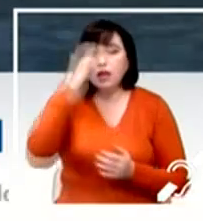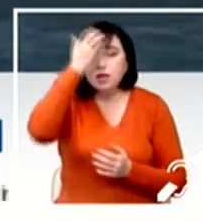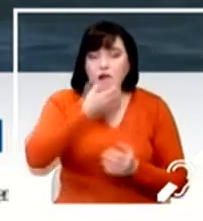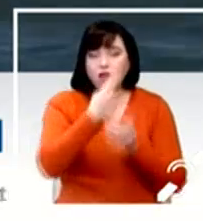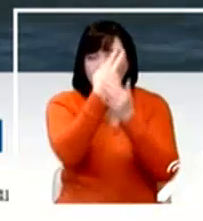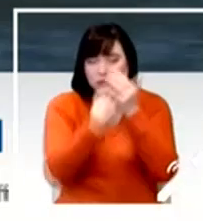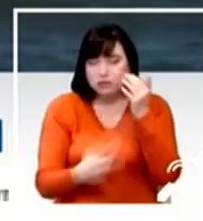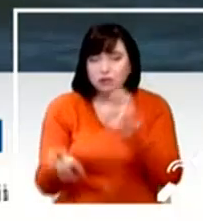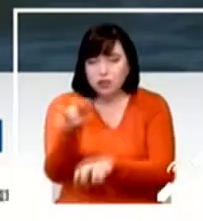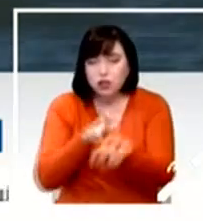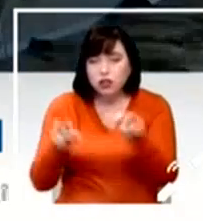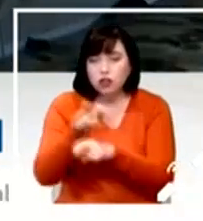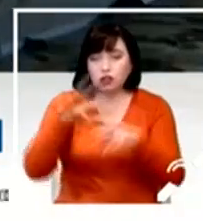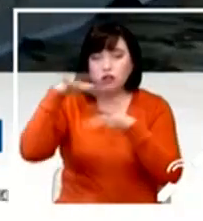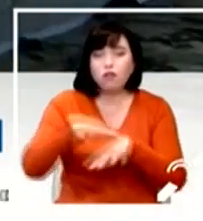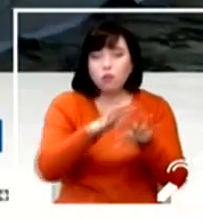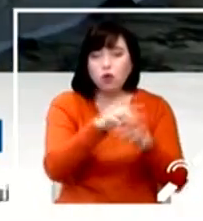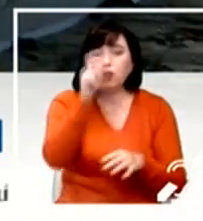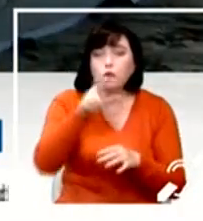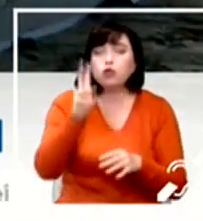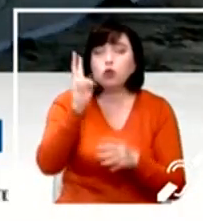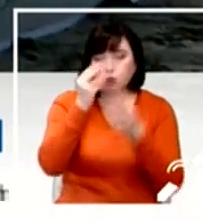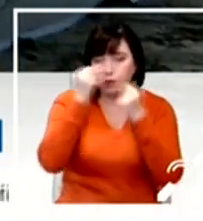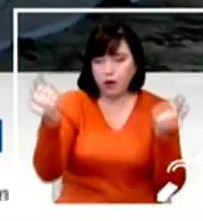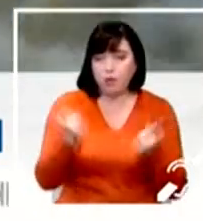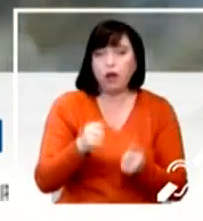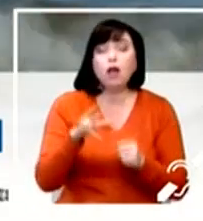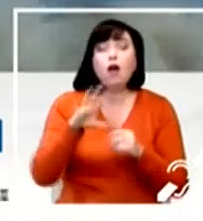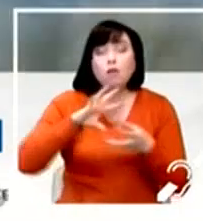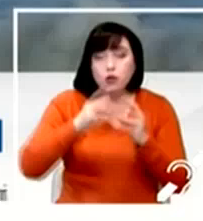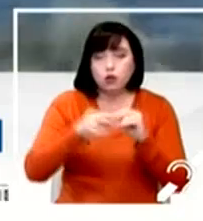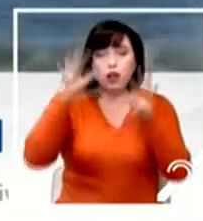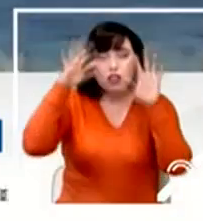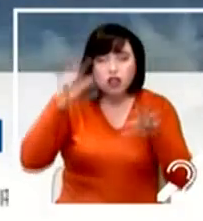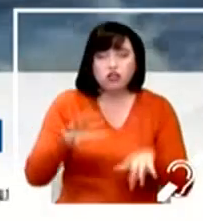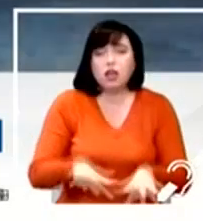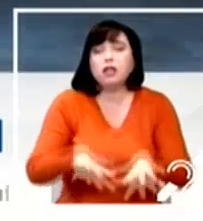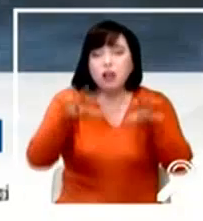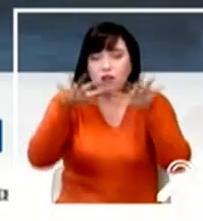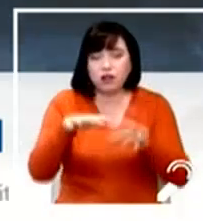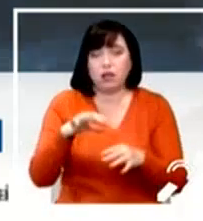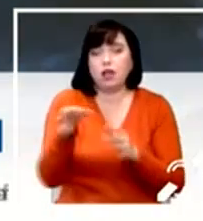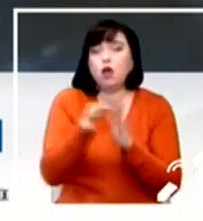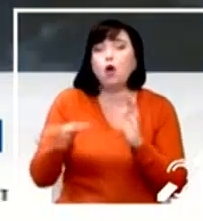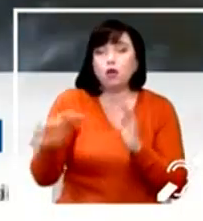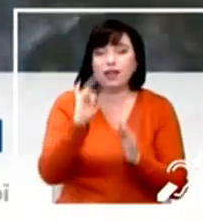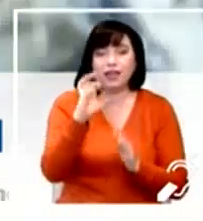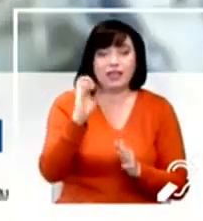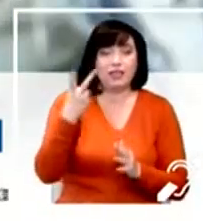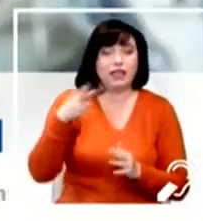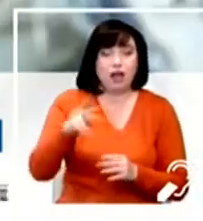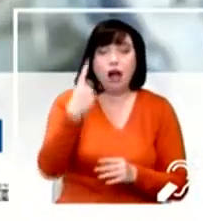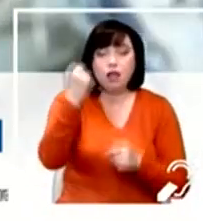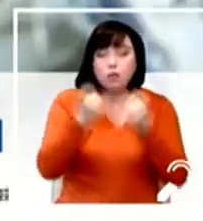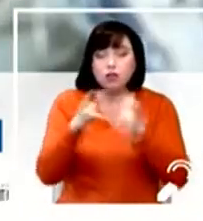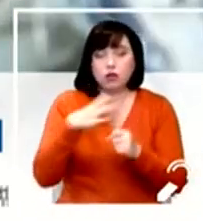Scafandrii continuă căutările în Marea Tireniană după oamenii care sunt dați dispăruți în urma ploii și inundațiilor din insula Ischia. Cel puțin o mașină a